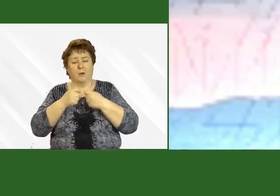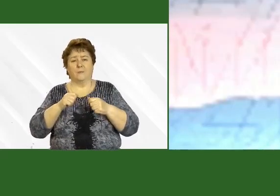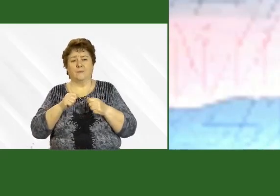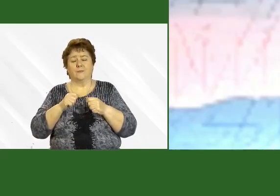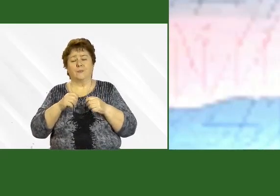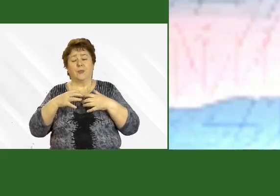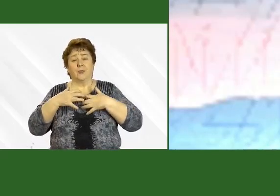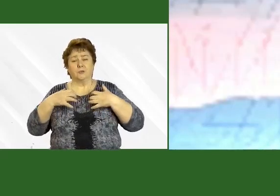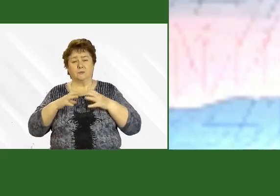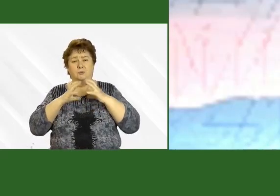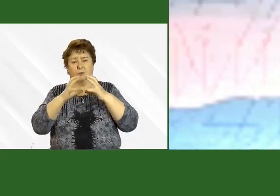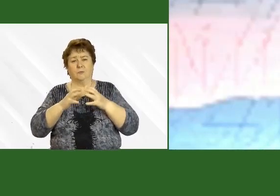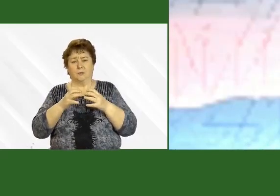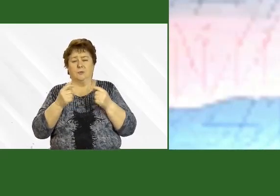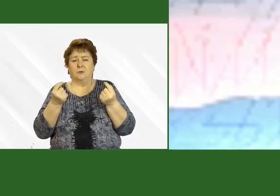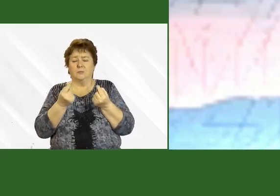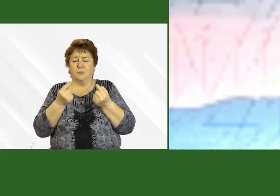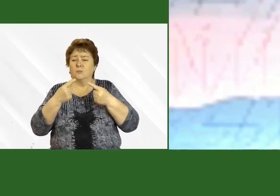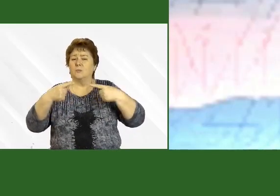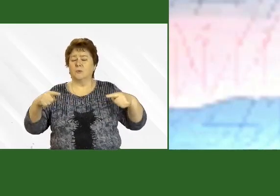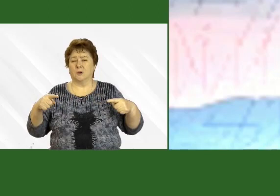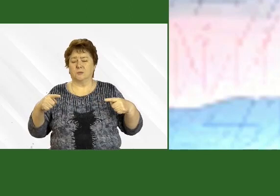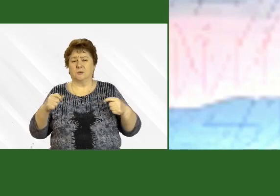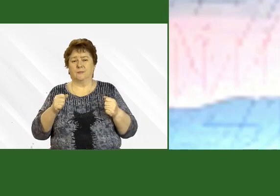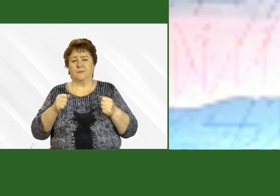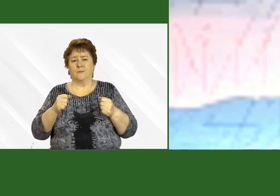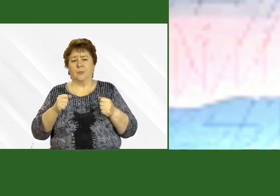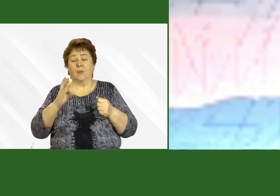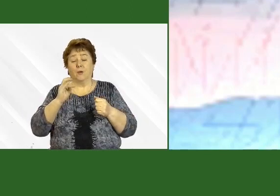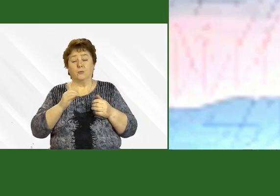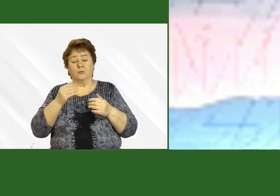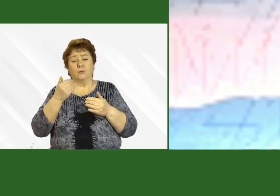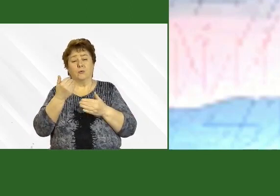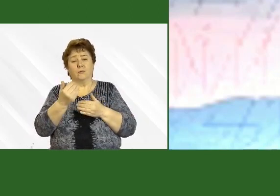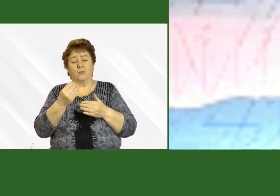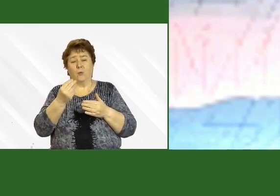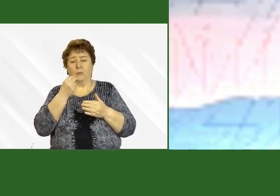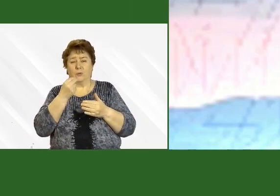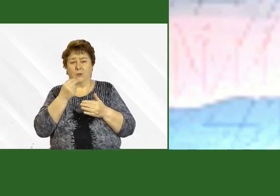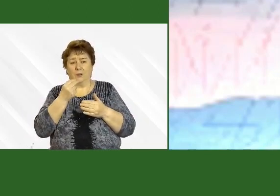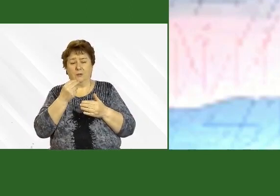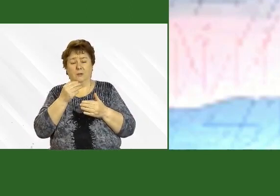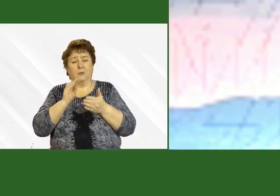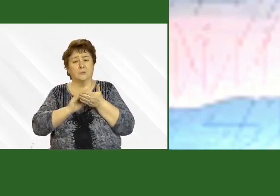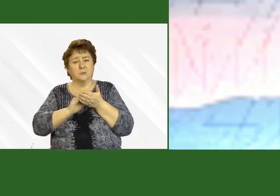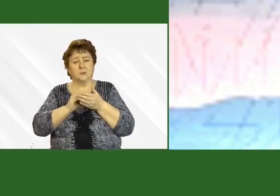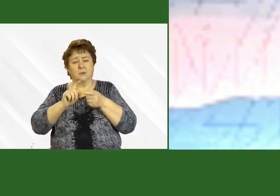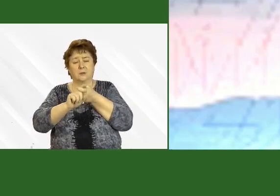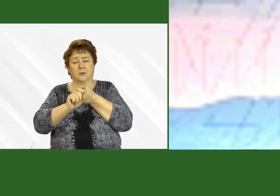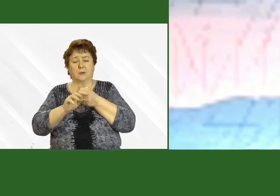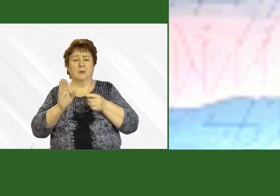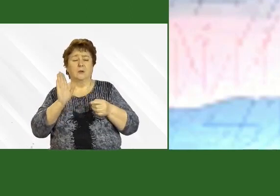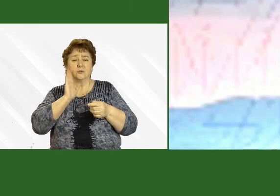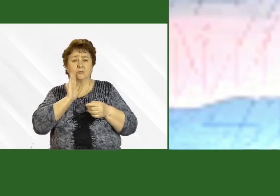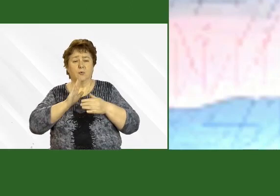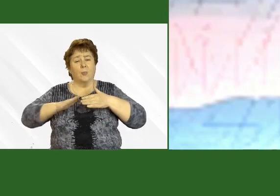животный мир немногим разнообразнее моего питания неразрывно связана с водным